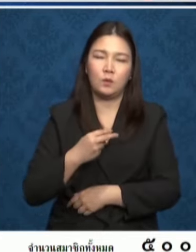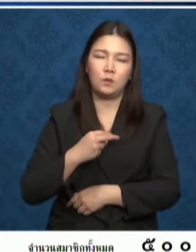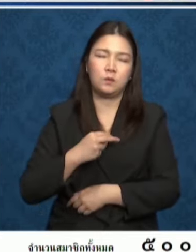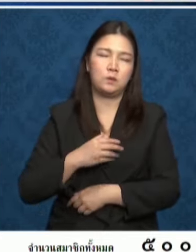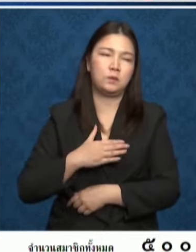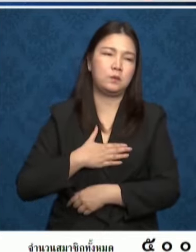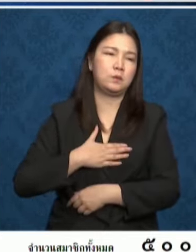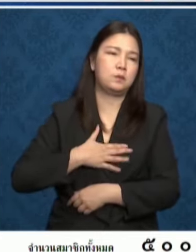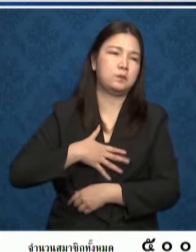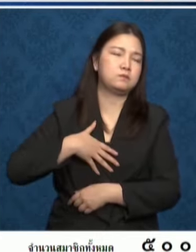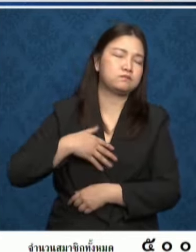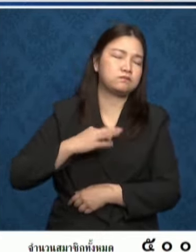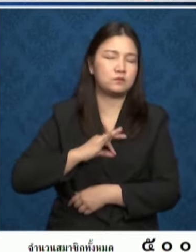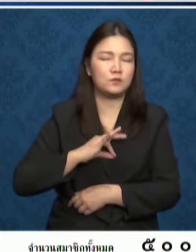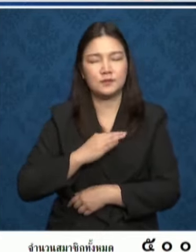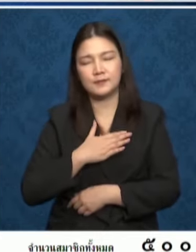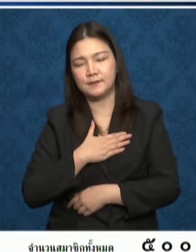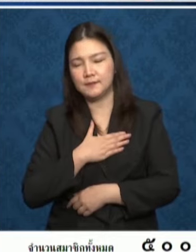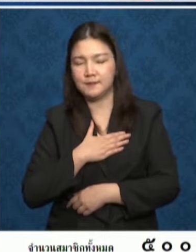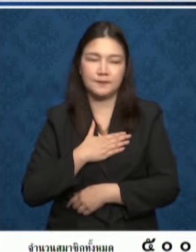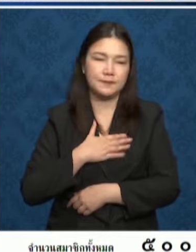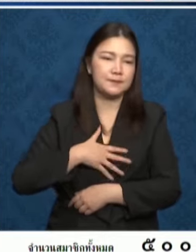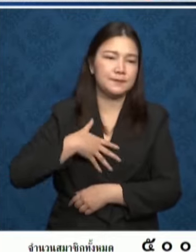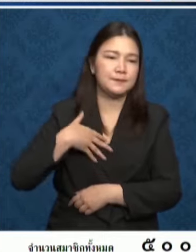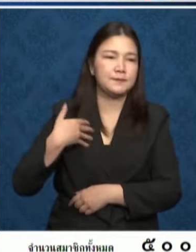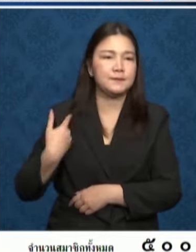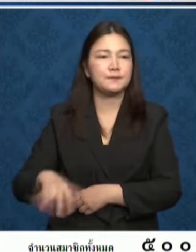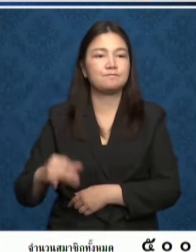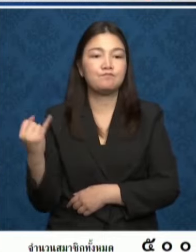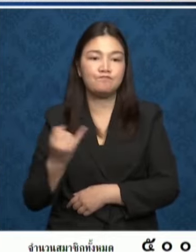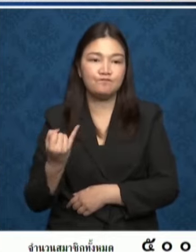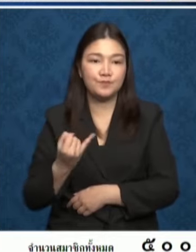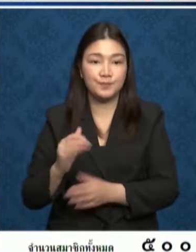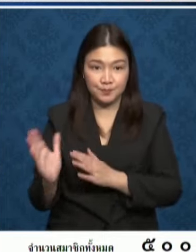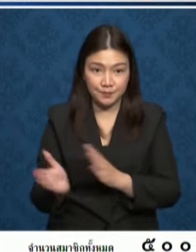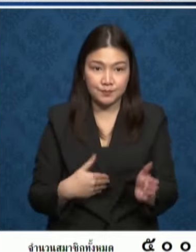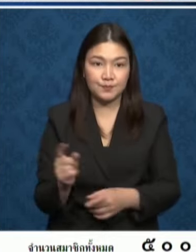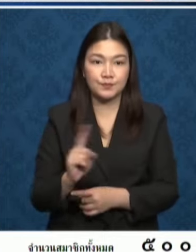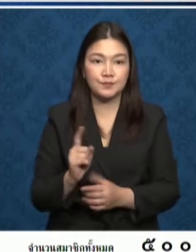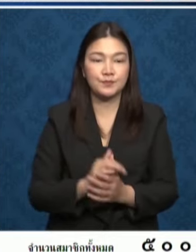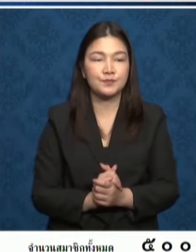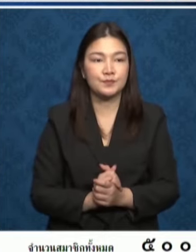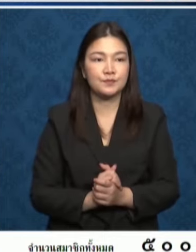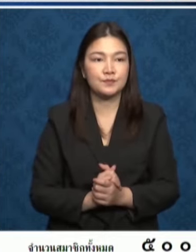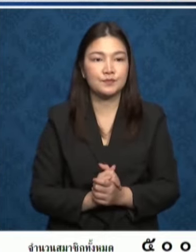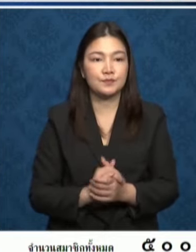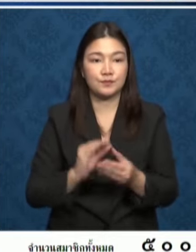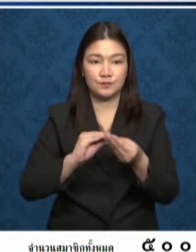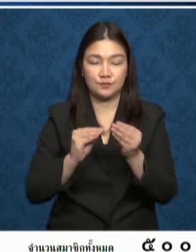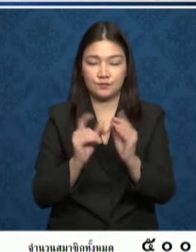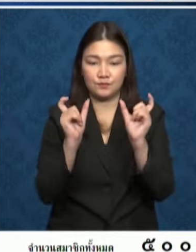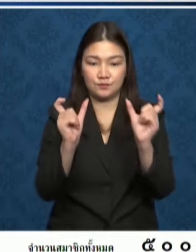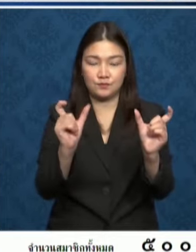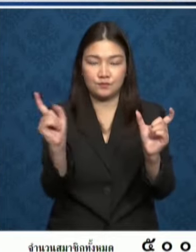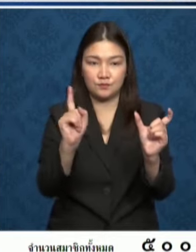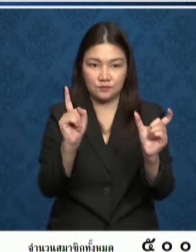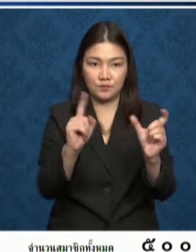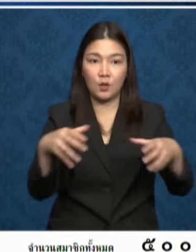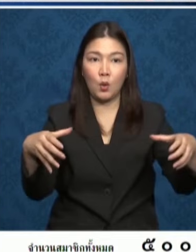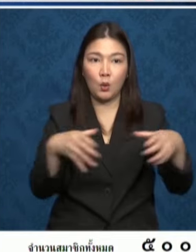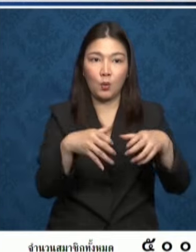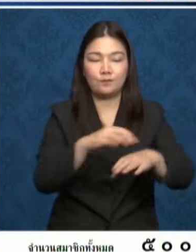ผู้เฒ่าผู้แก่นะครับสไลด์ต่อไปนะครับอันนี้เป็นข้อมูลเฉพาะกลุ่มชาติ